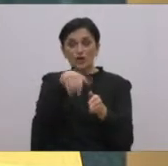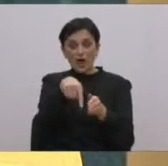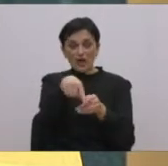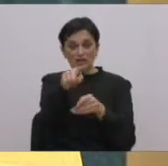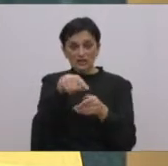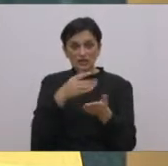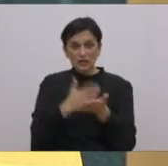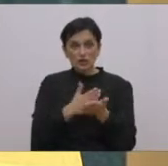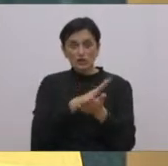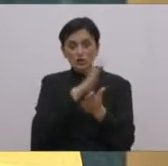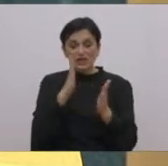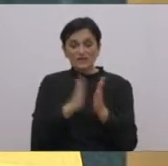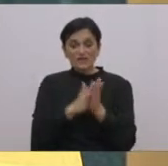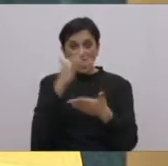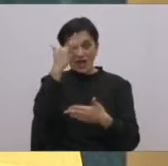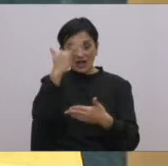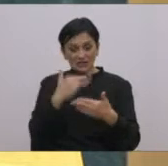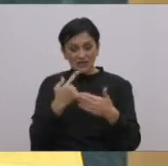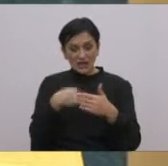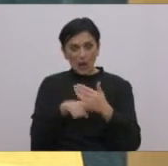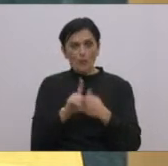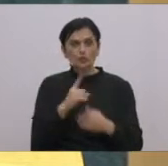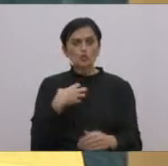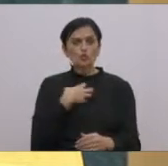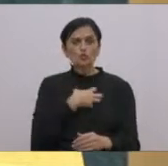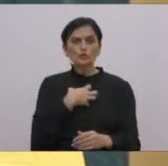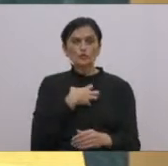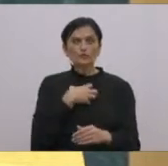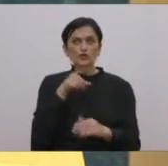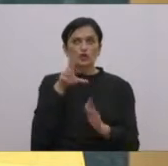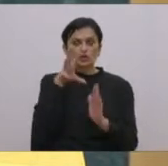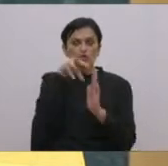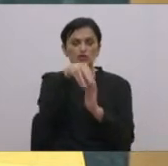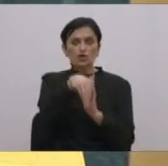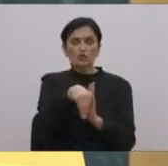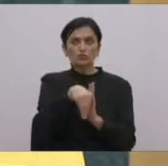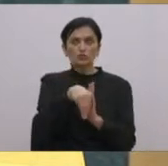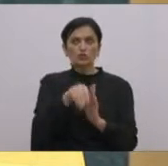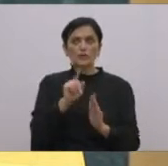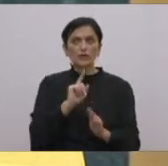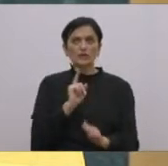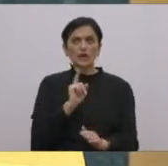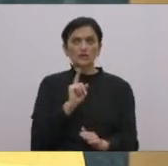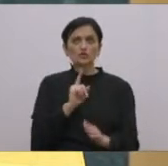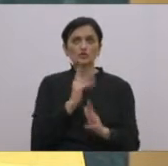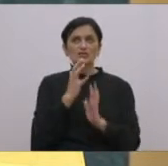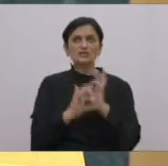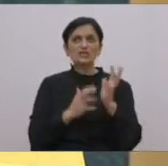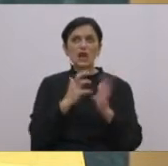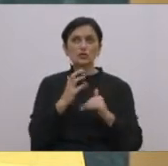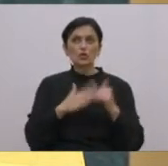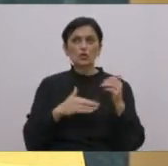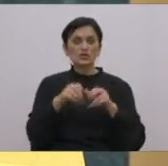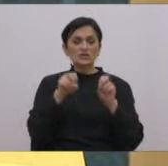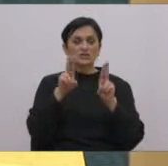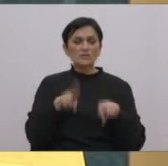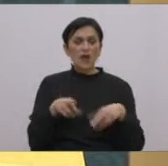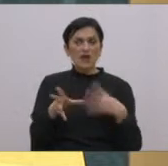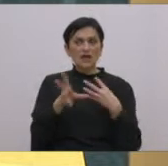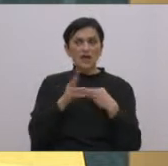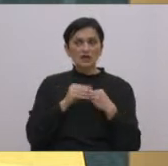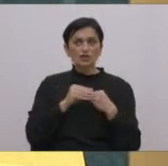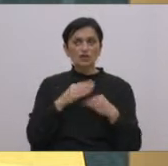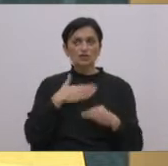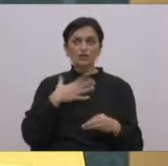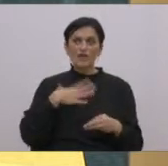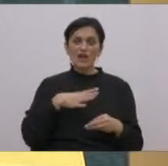და ყოველივე ზემოთქმულიდან გამომდინარე, უმნიშვნელოვანესია ის ჩართულობა, რაც საერთაშორისო სპეციალისტებთან ერთად ჩვენს